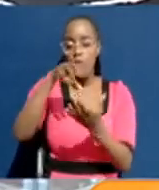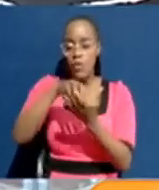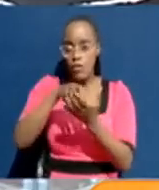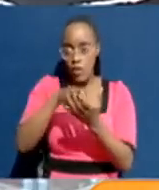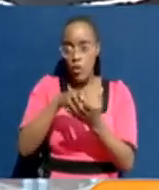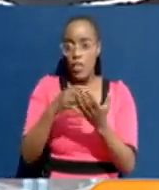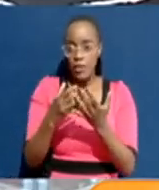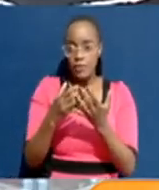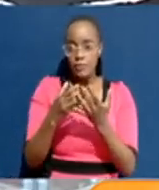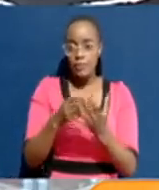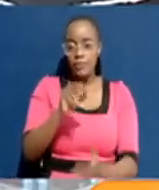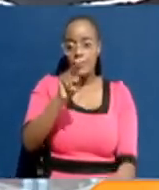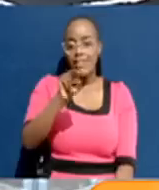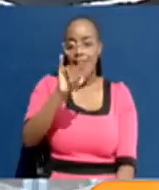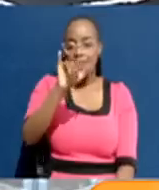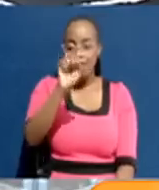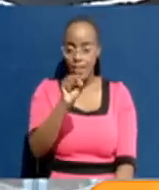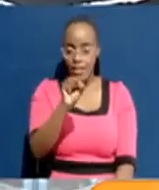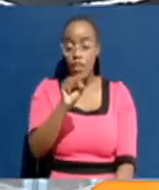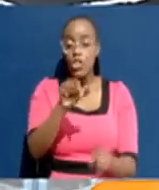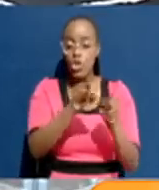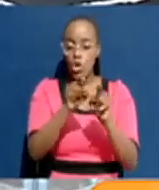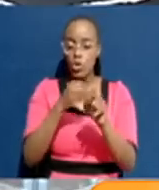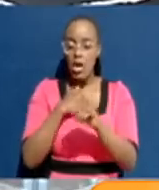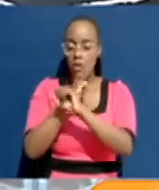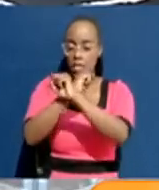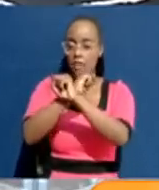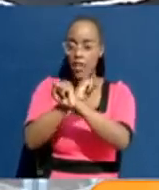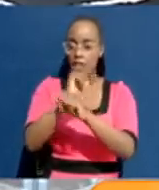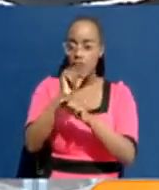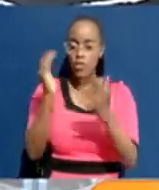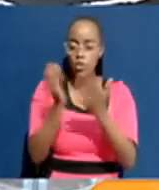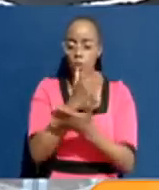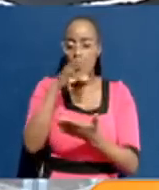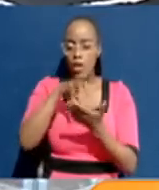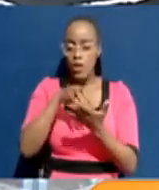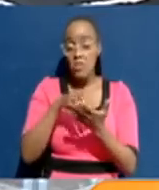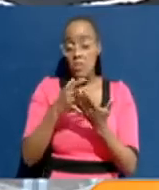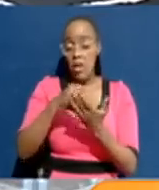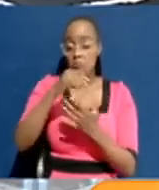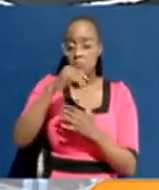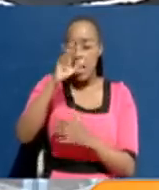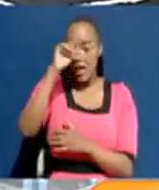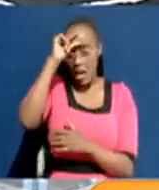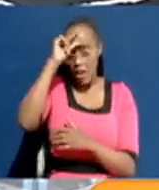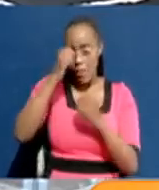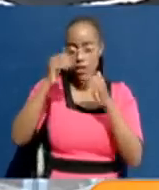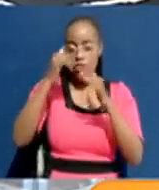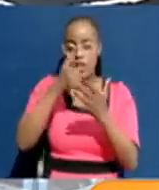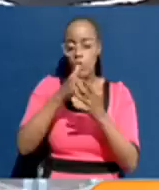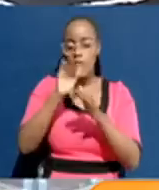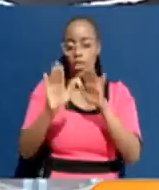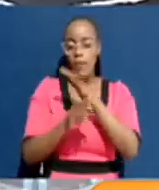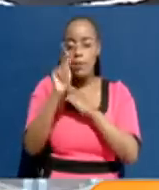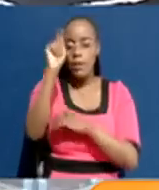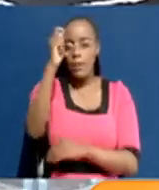mkurugenzi mkuu wa idara ya ujasusi. Aidha, ametetea hatua ya kuwaondolea kesi maafisa wakuu serikalini akiwemo Naibu Rais